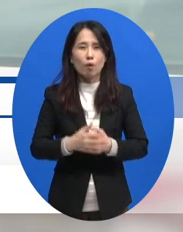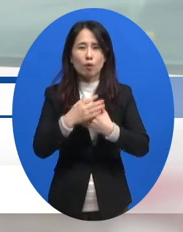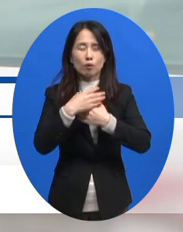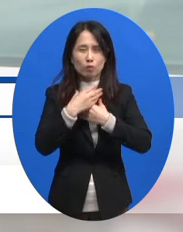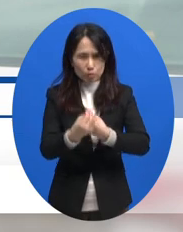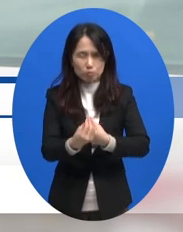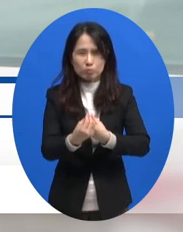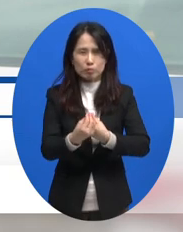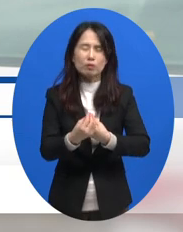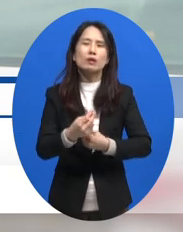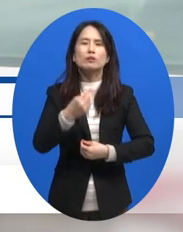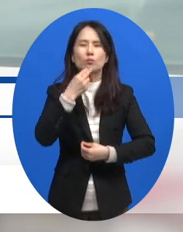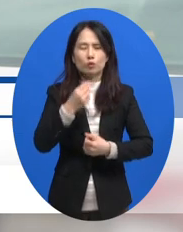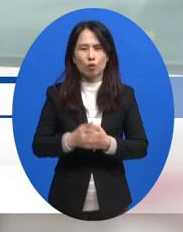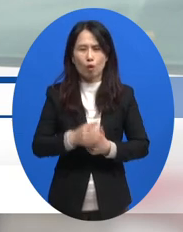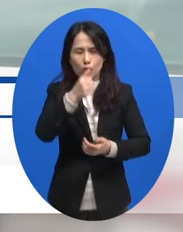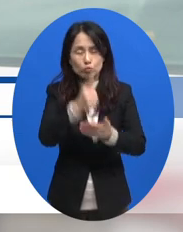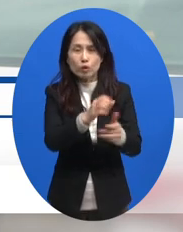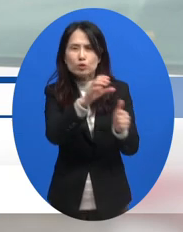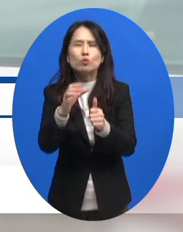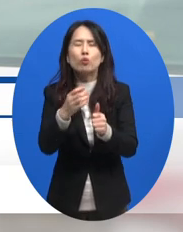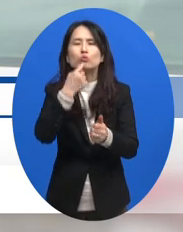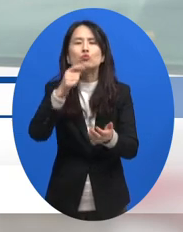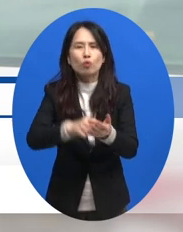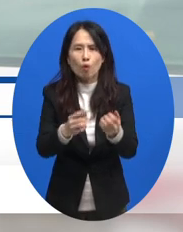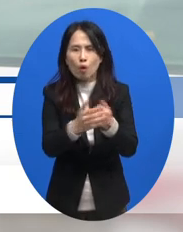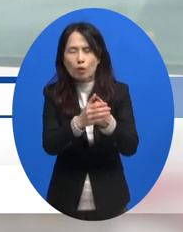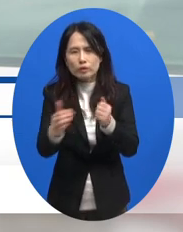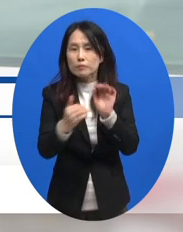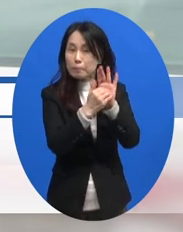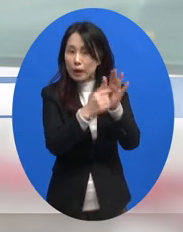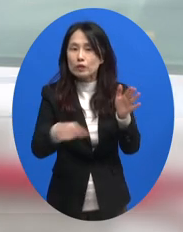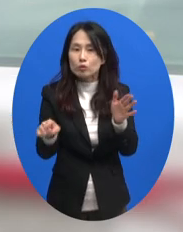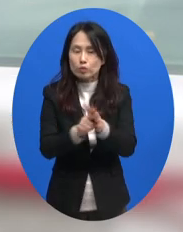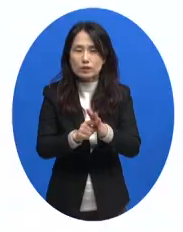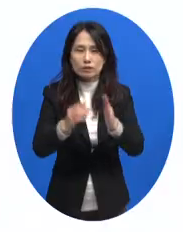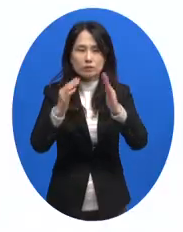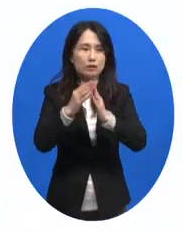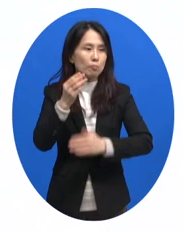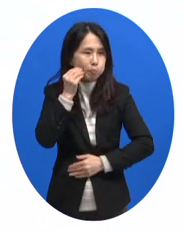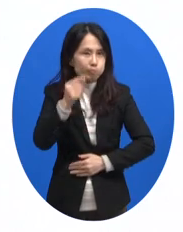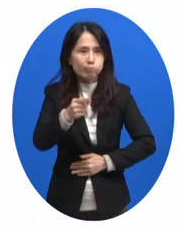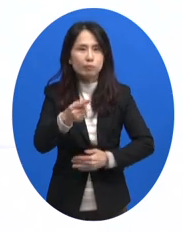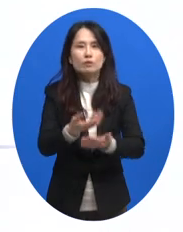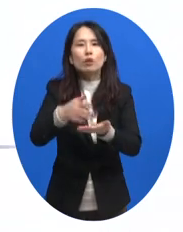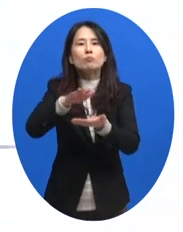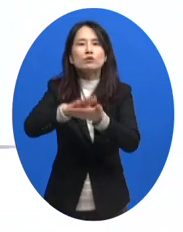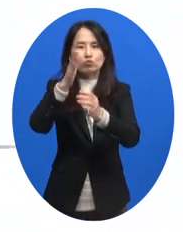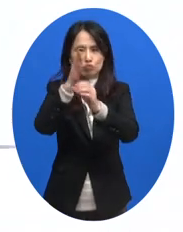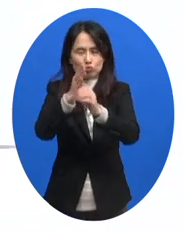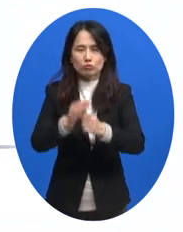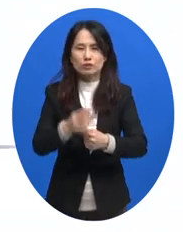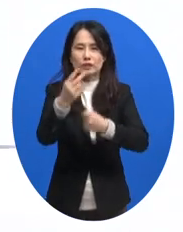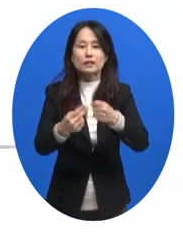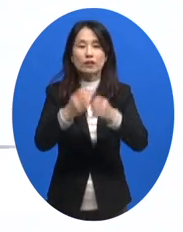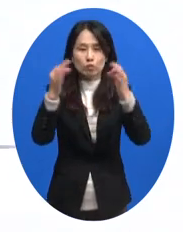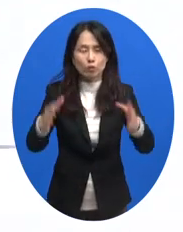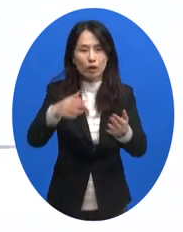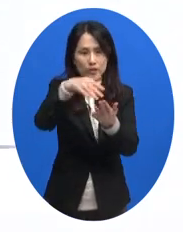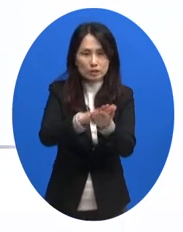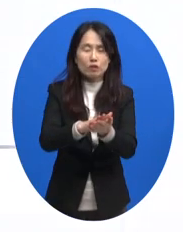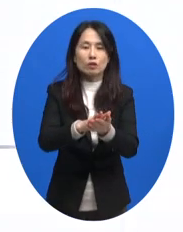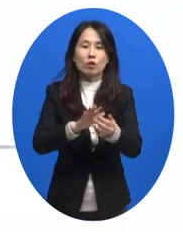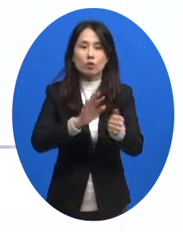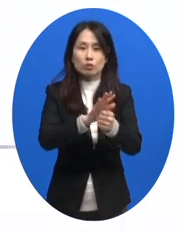많거든요 그래서 그것들을 미연의 방지하기 위해서 빈집들을 정비해 나가고 있습니다 경기도는 지난 2년간 철거지원